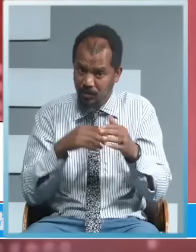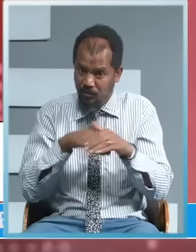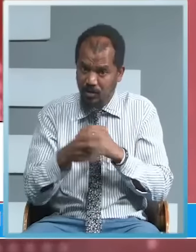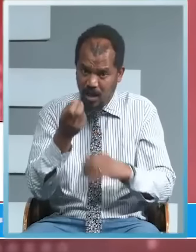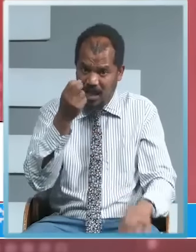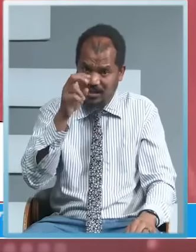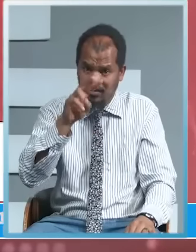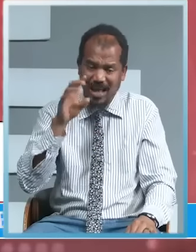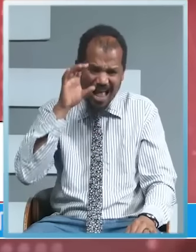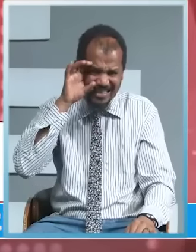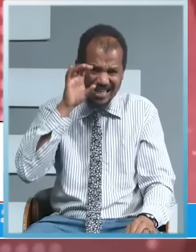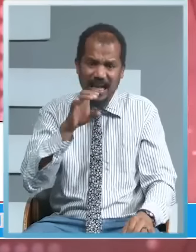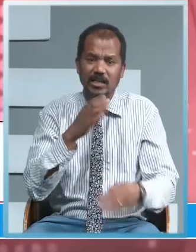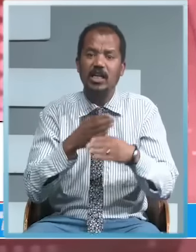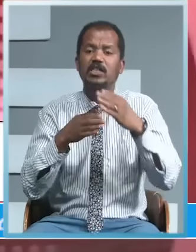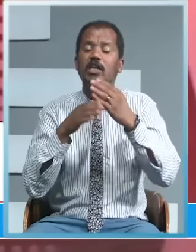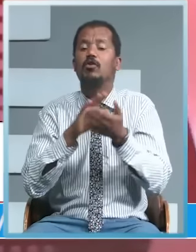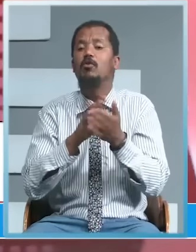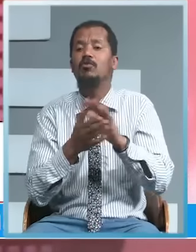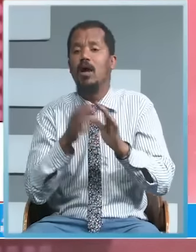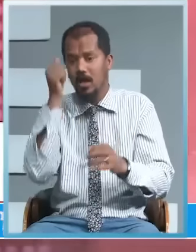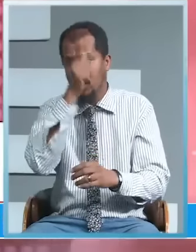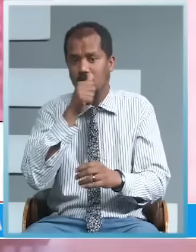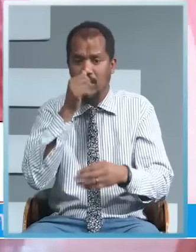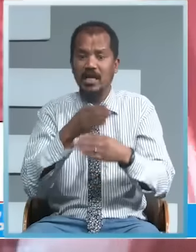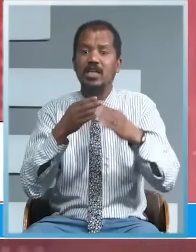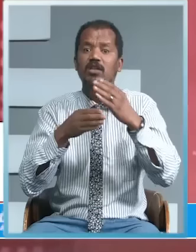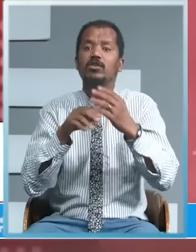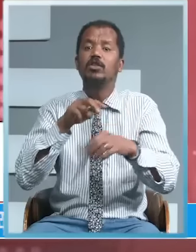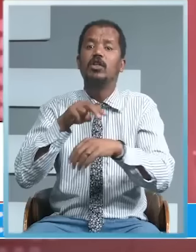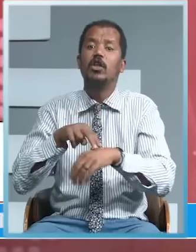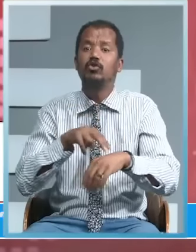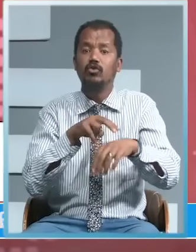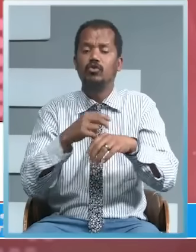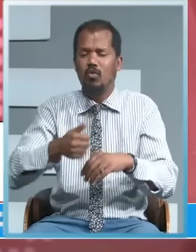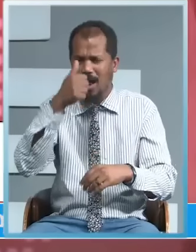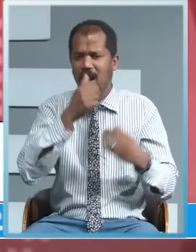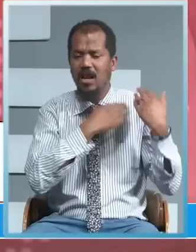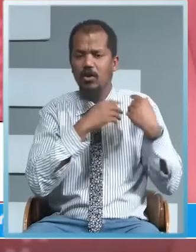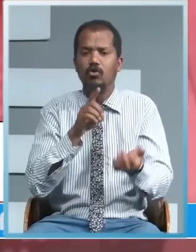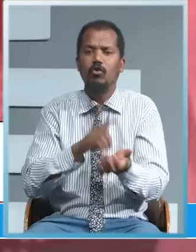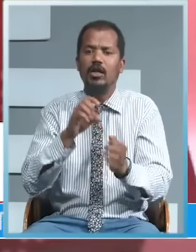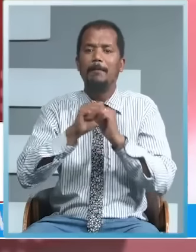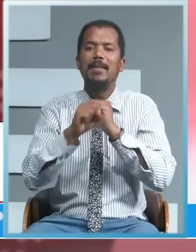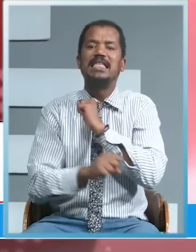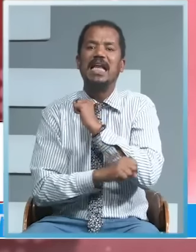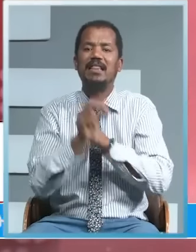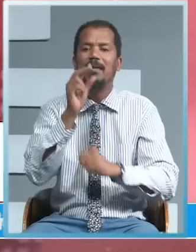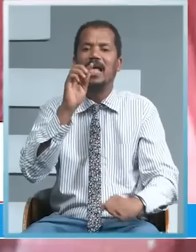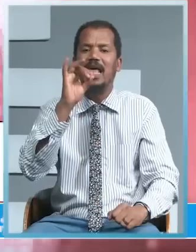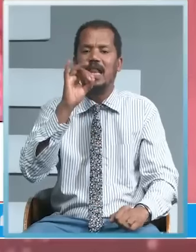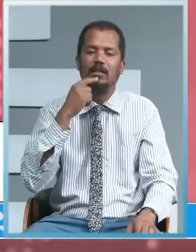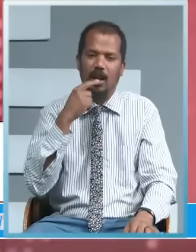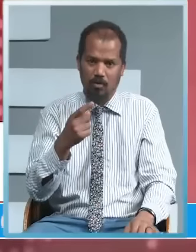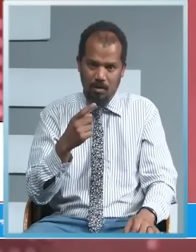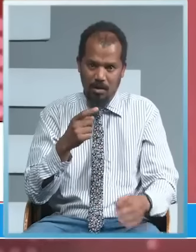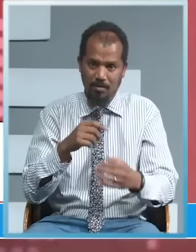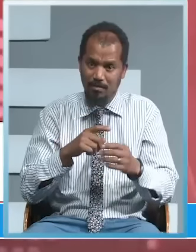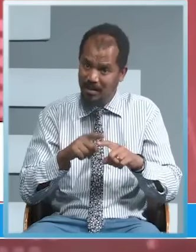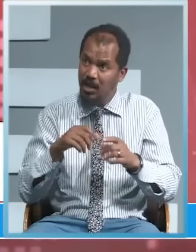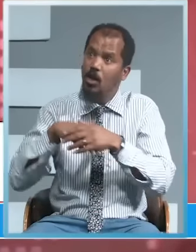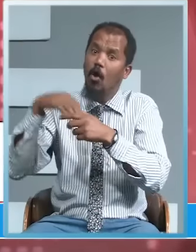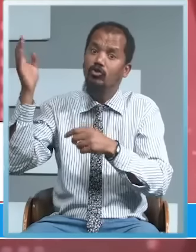ውስጥ 12ቱ አስገዳጅ ደረጃዎች መሆናቸውን የኢትዮጵያ ደረጃዎች ኢንስቲትዩት ዋና ዳይሬክተር ዶክተር መሰረት በቀለ አስገንዝበዋል። በተለይም